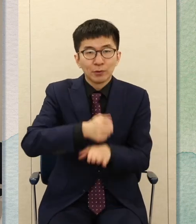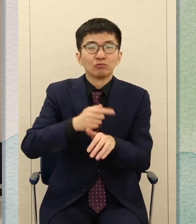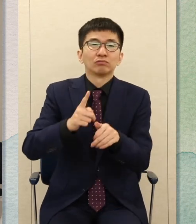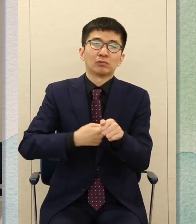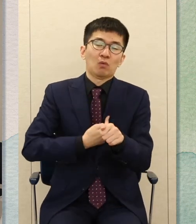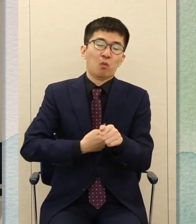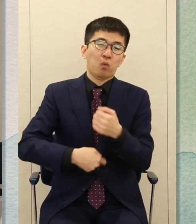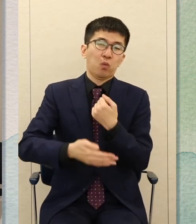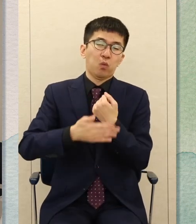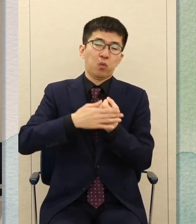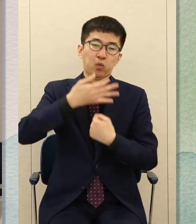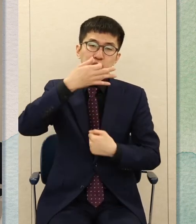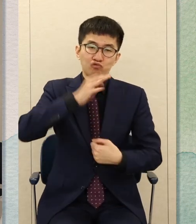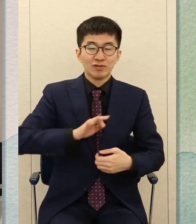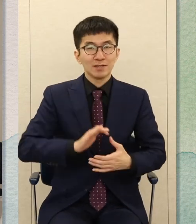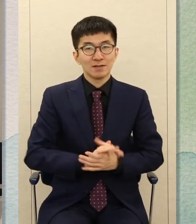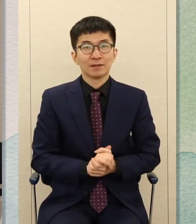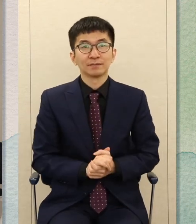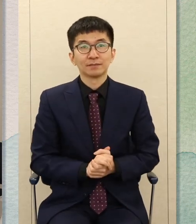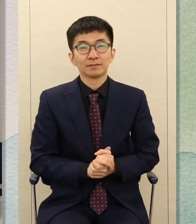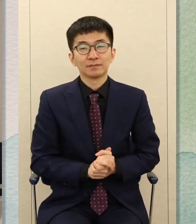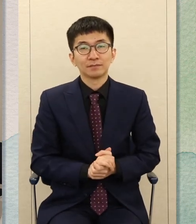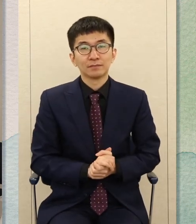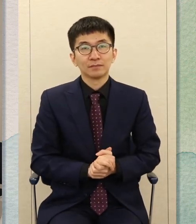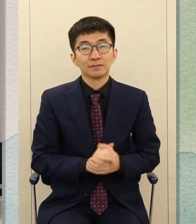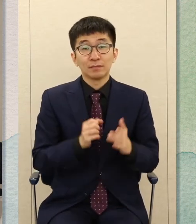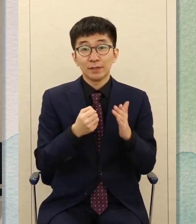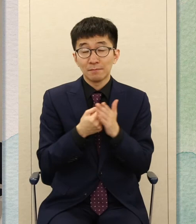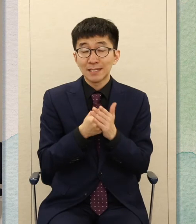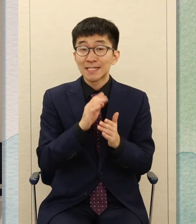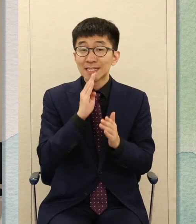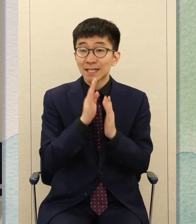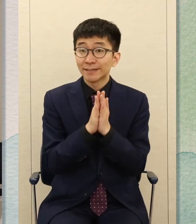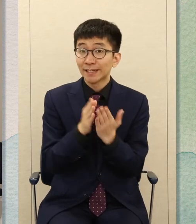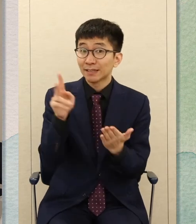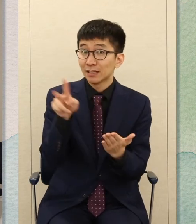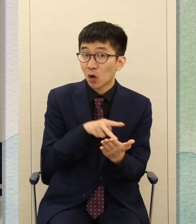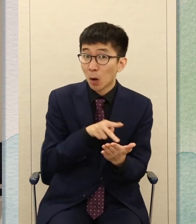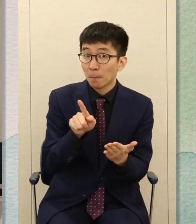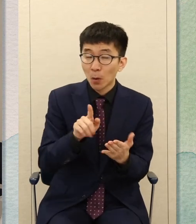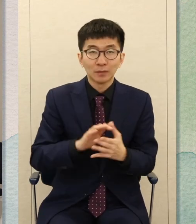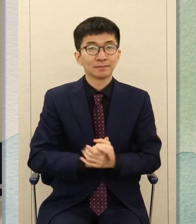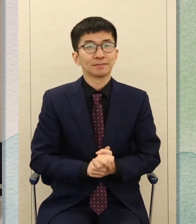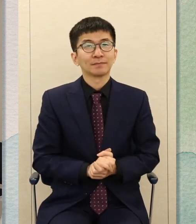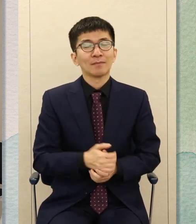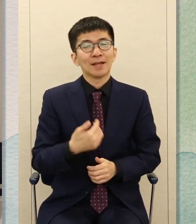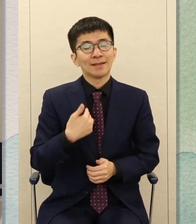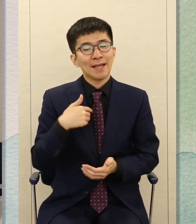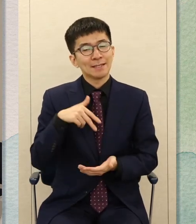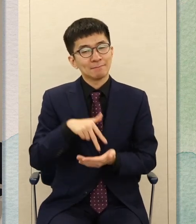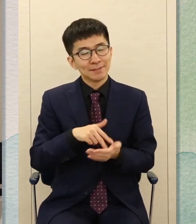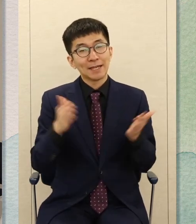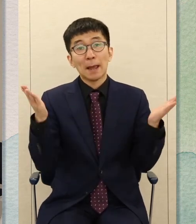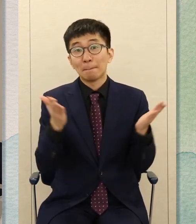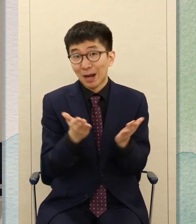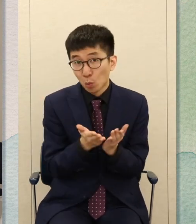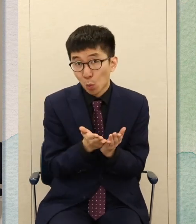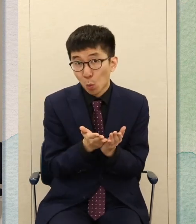오래 간다는 거예요. 예. 그래서 진짜 독서라고 하는 게 내게 눈높이에 맞고